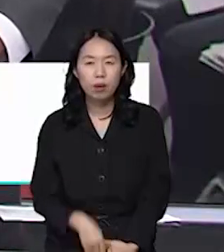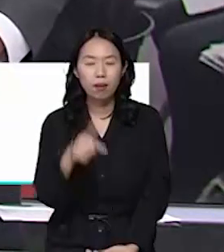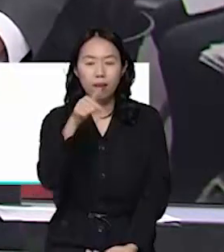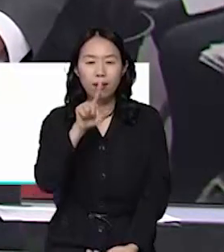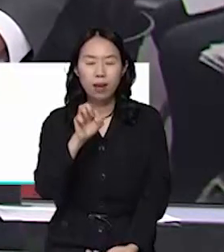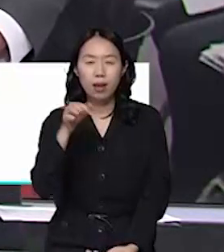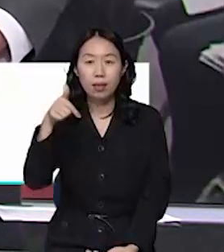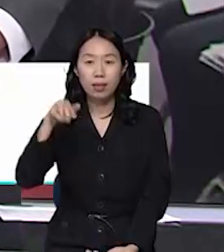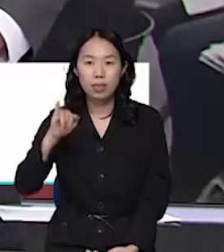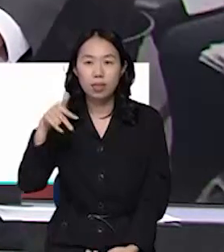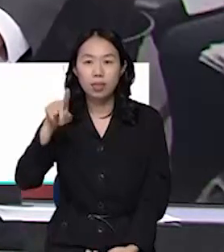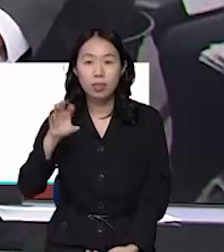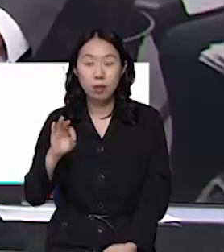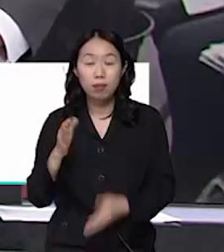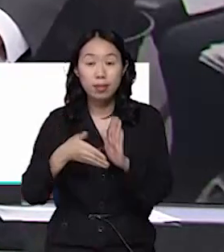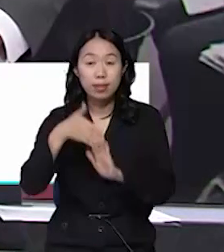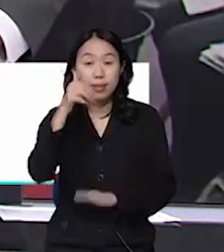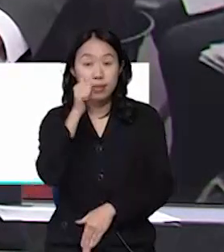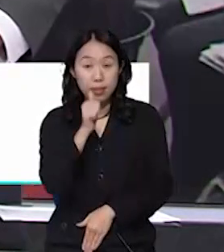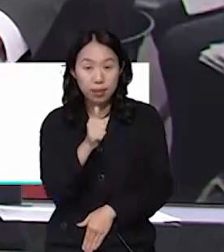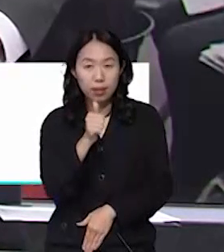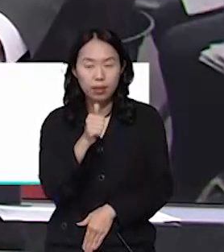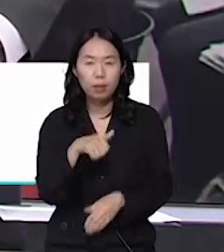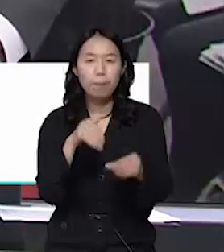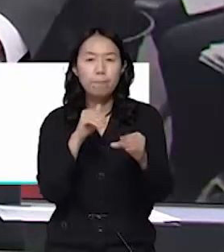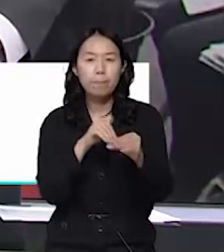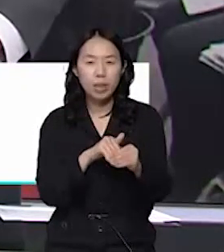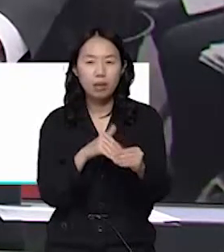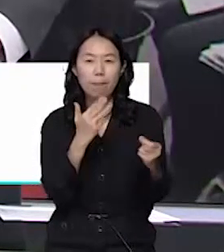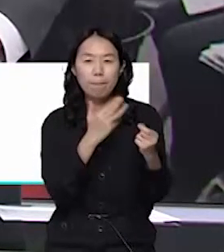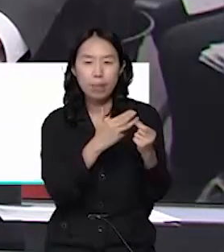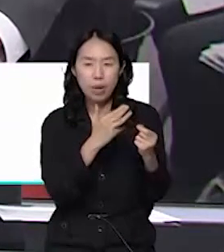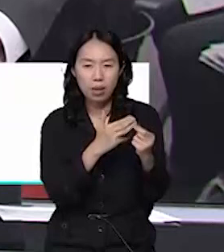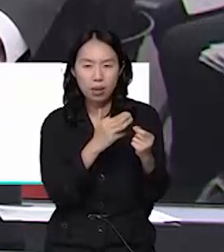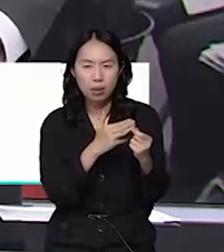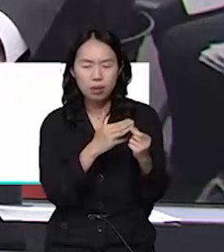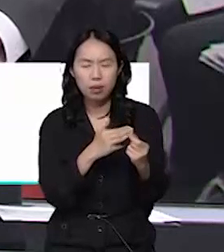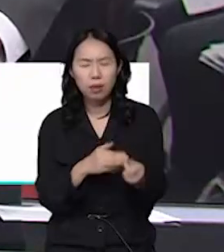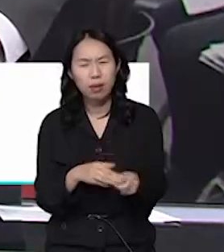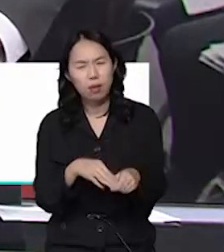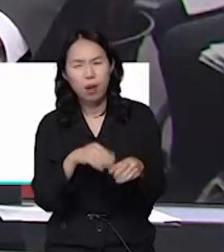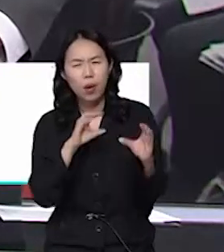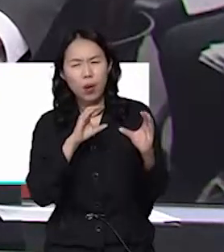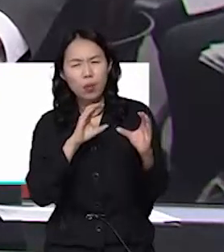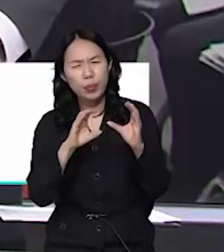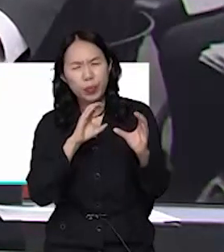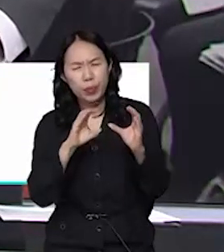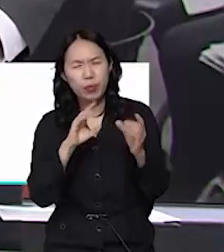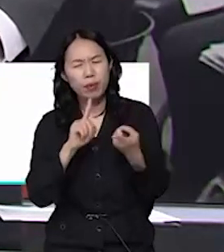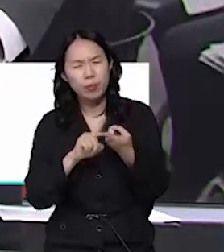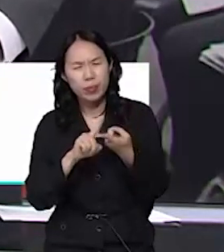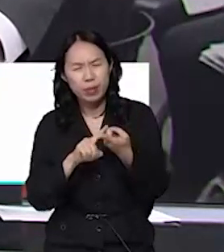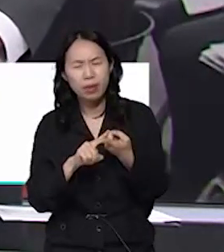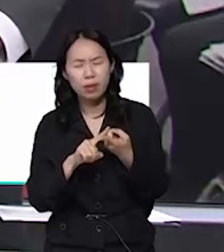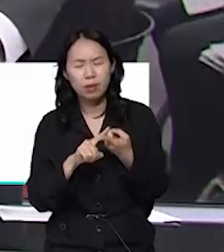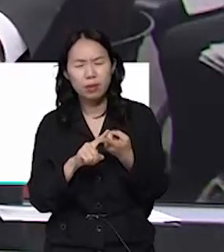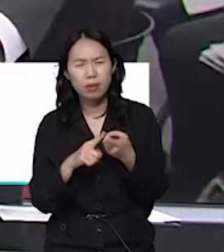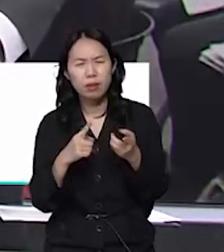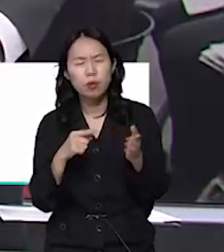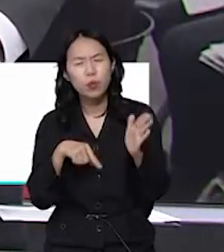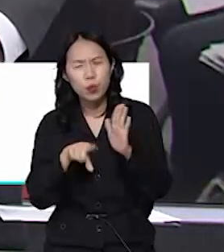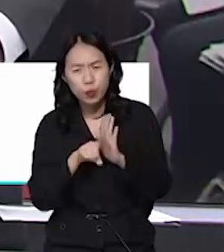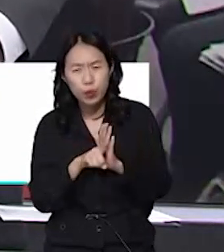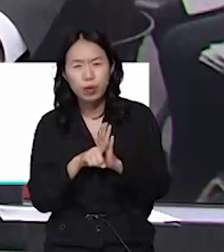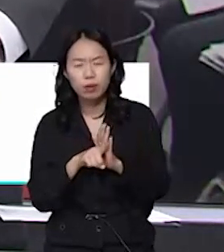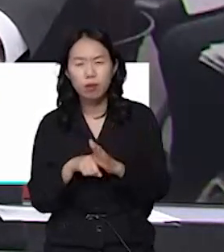강기정 광주광역시장이 민선 8기 광주시정에 불통을 꼬집은 시민사회단체와 맞장 토론에 나섰는데요. 복합 쇼핑몰